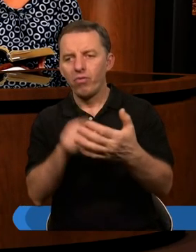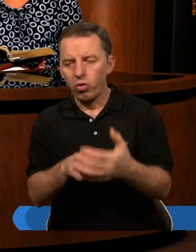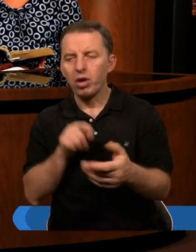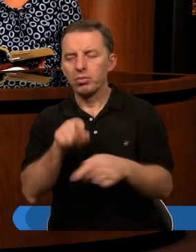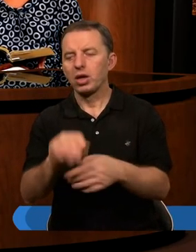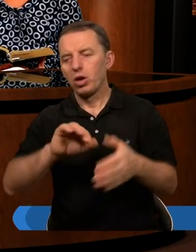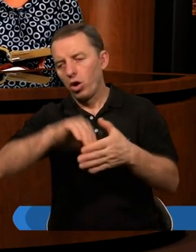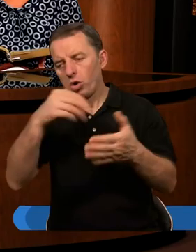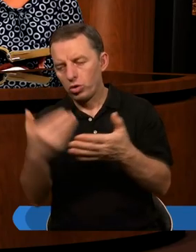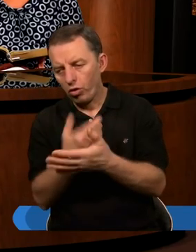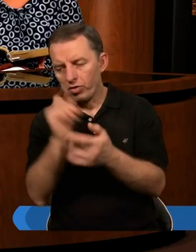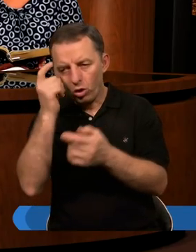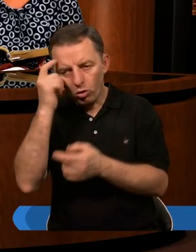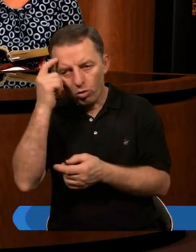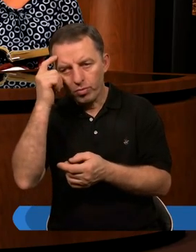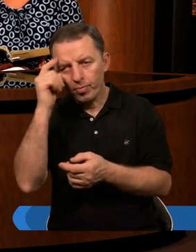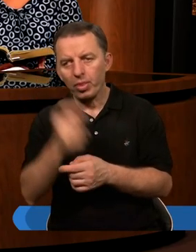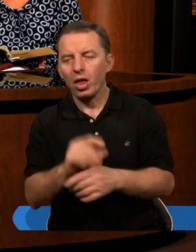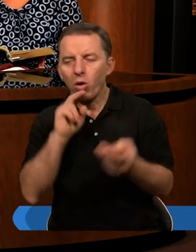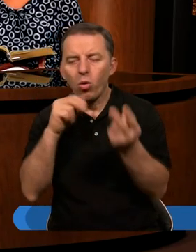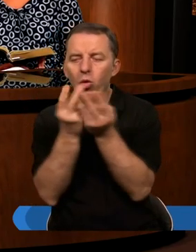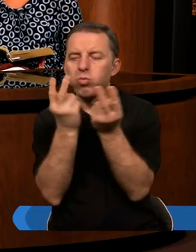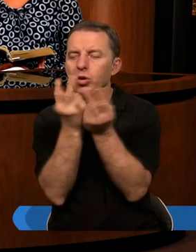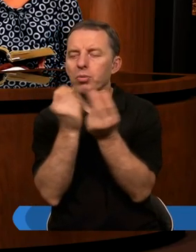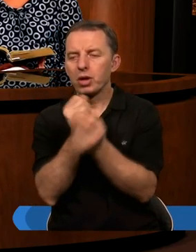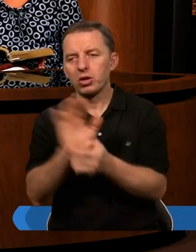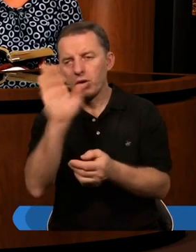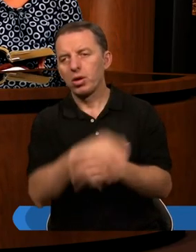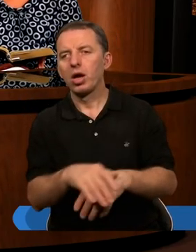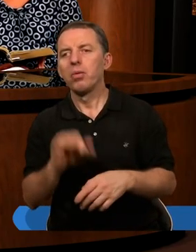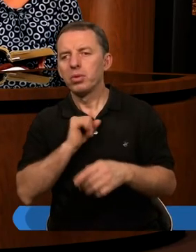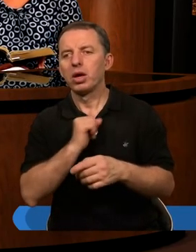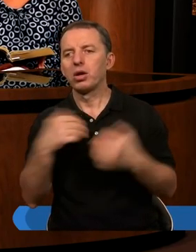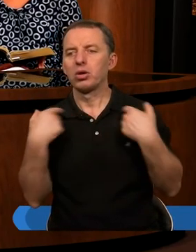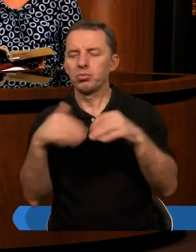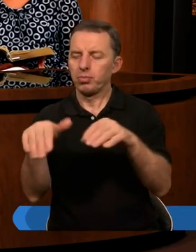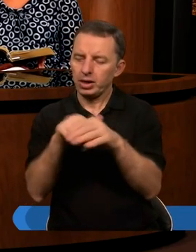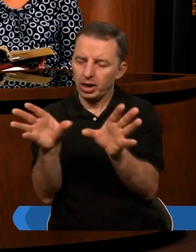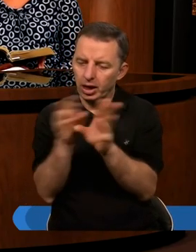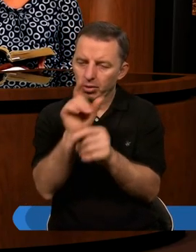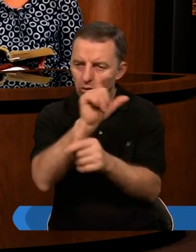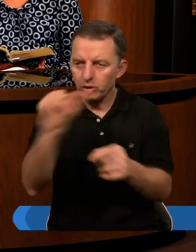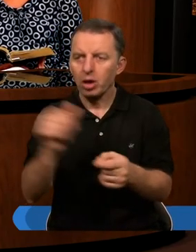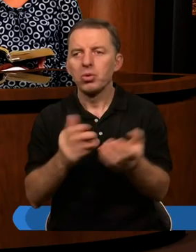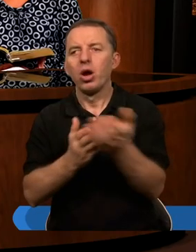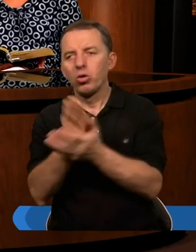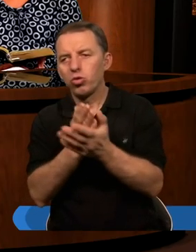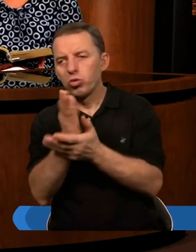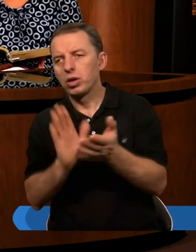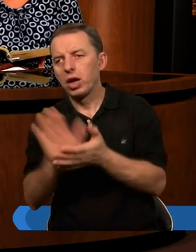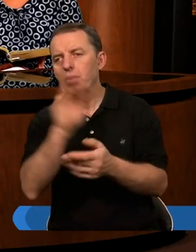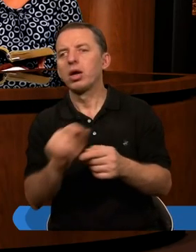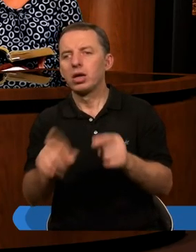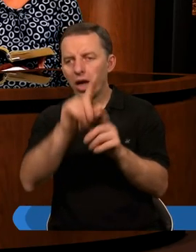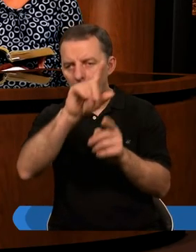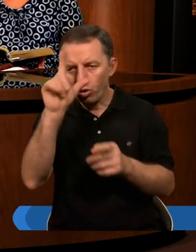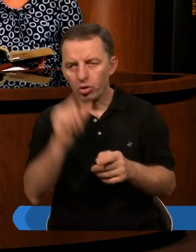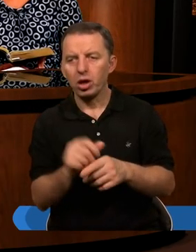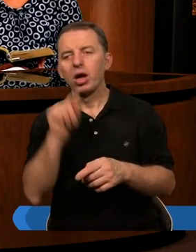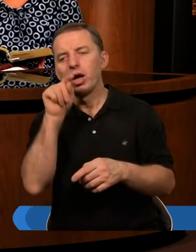przez odnowienie umysłu, przez upodobnienie się do Boga, przez spędzanie z Nim czasu, przez służbę dla Boga, dla